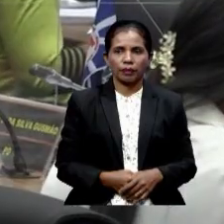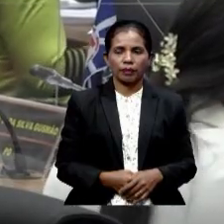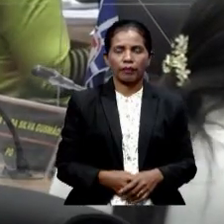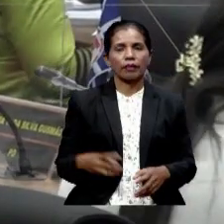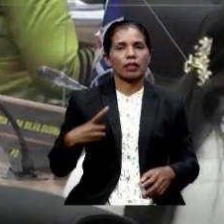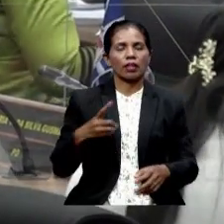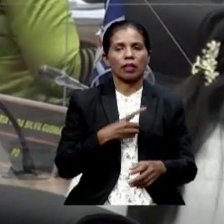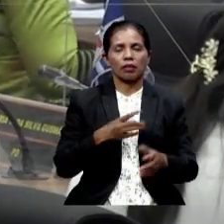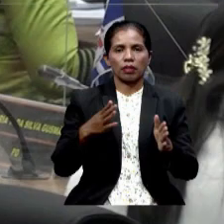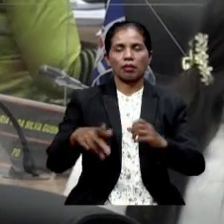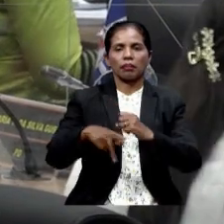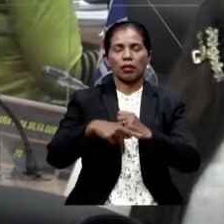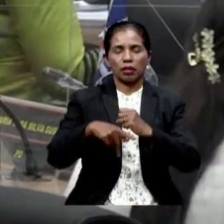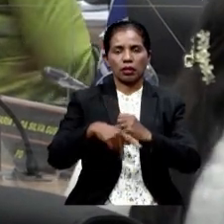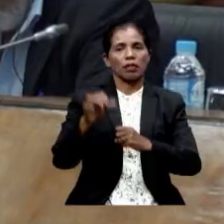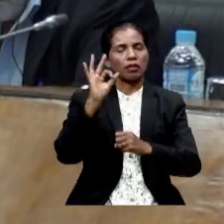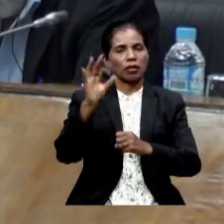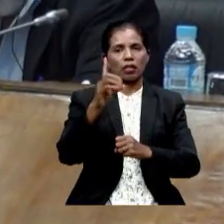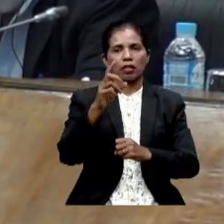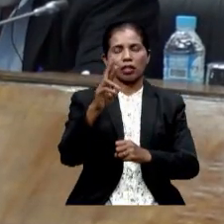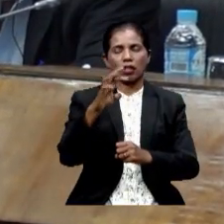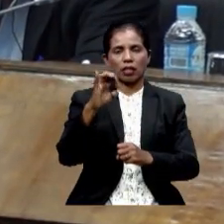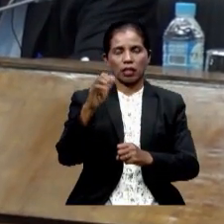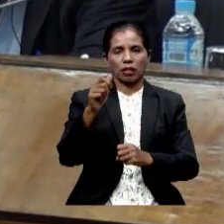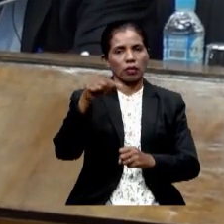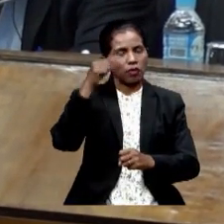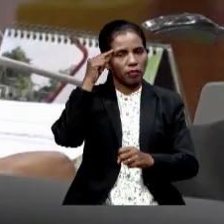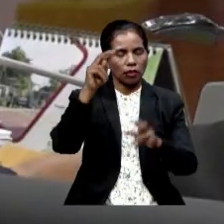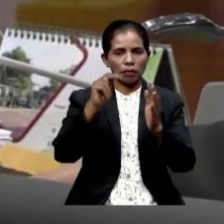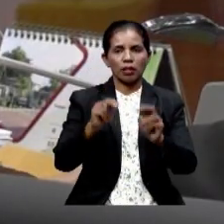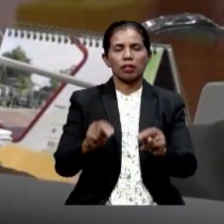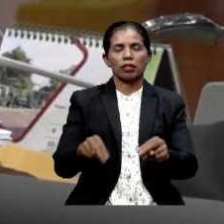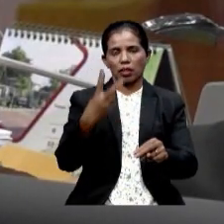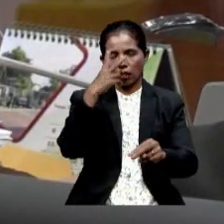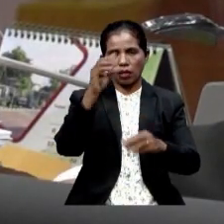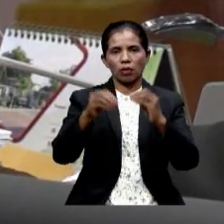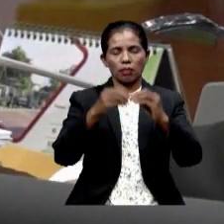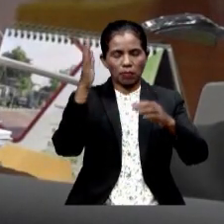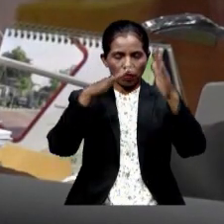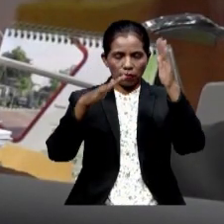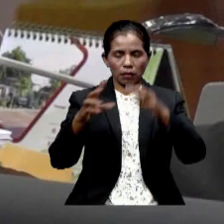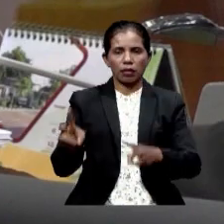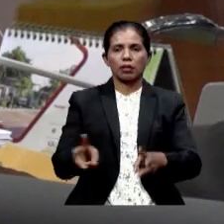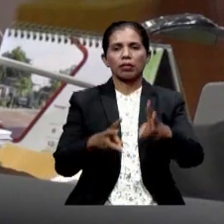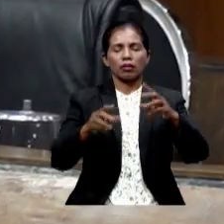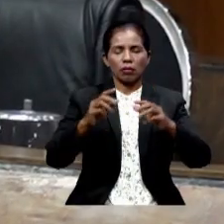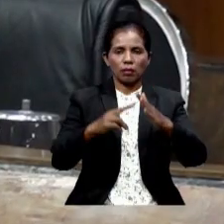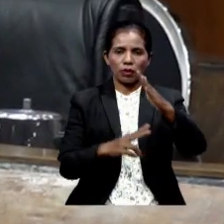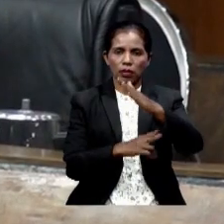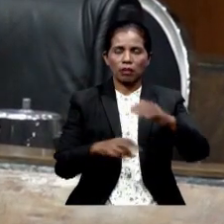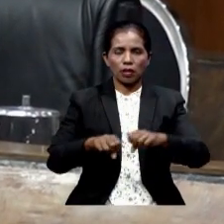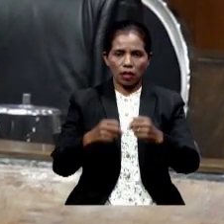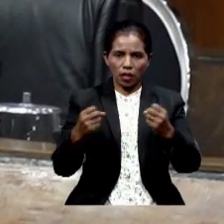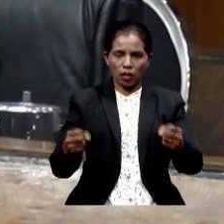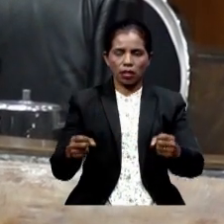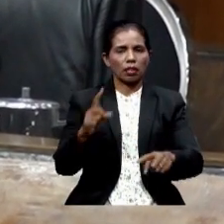Deputado bancada Fretilin, Dário Madeira Hateten, governo precisa resolver problema estrada no ponte, nebe continua at, nune